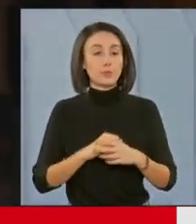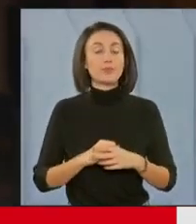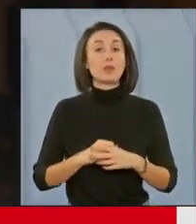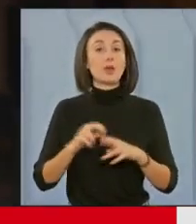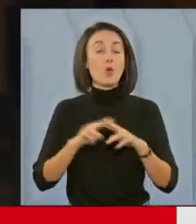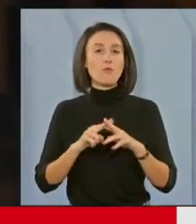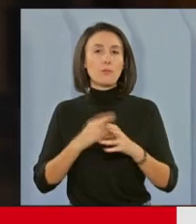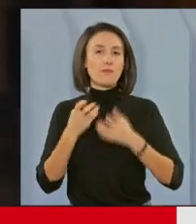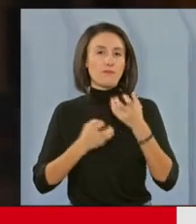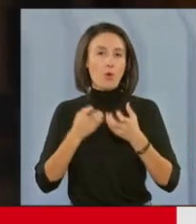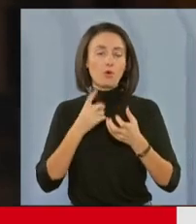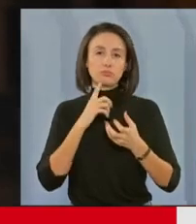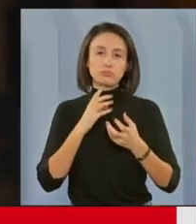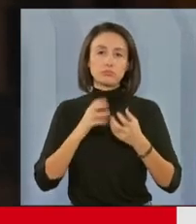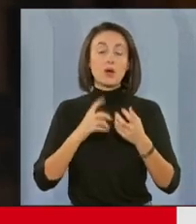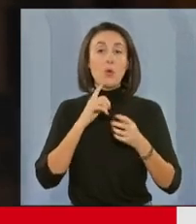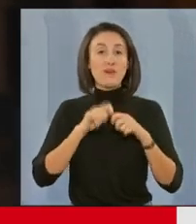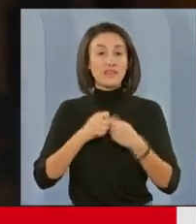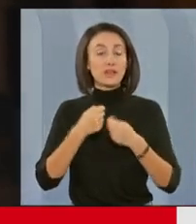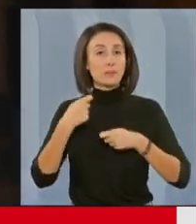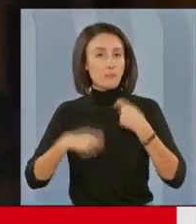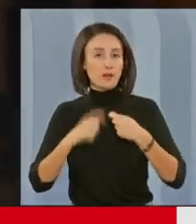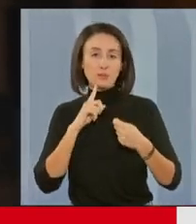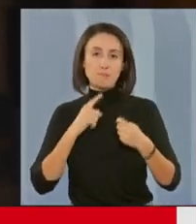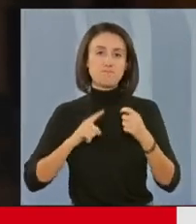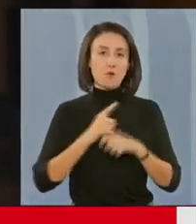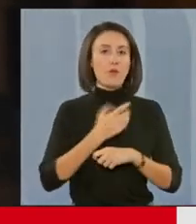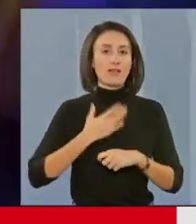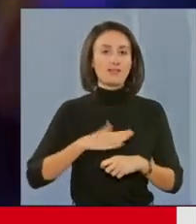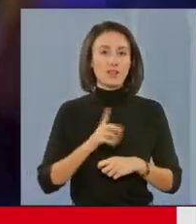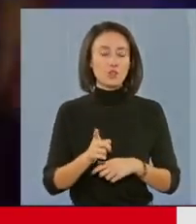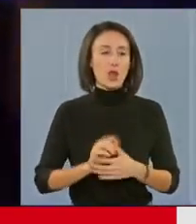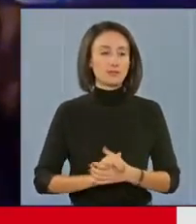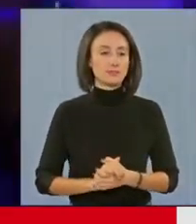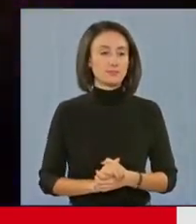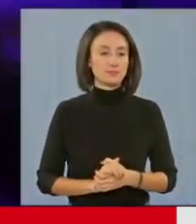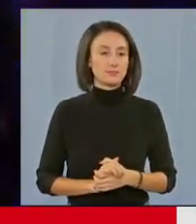acestora, flăcările care au afectat un supermarket au fost provocate intenționat.